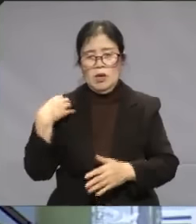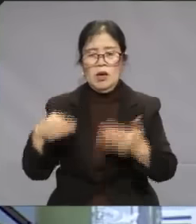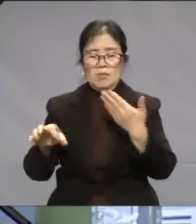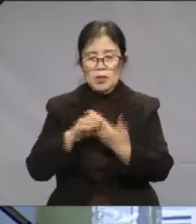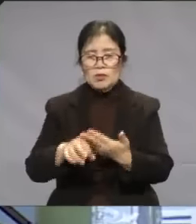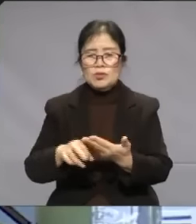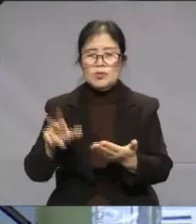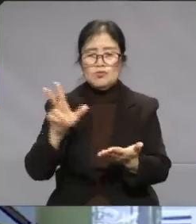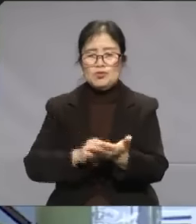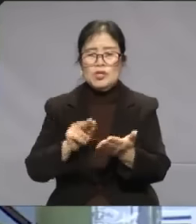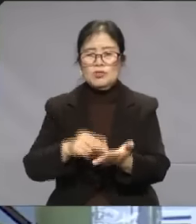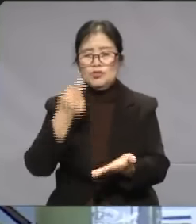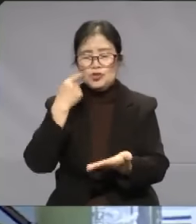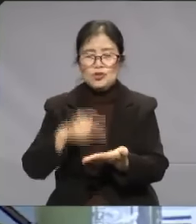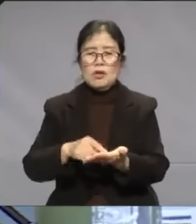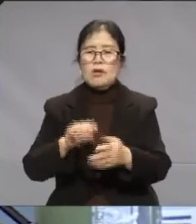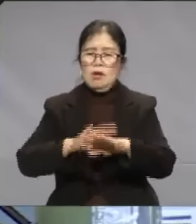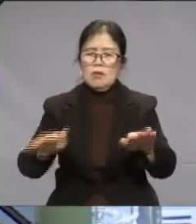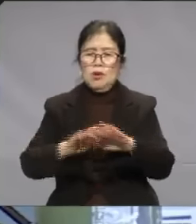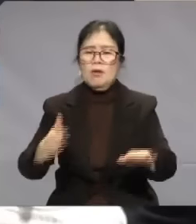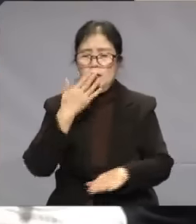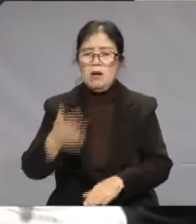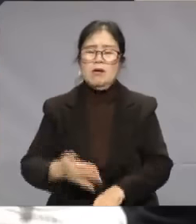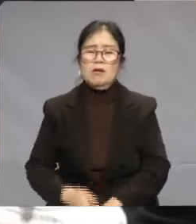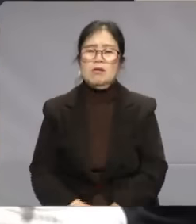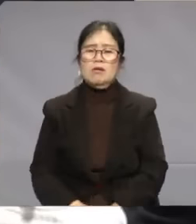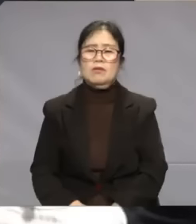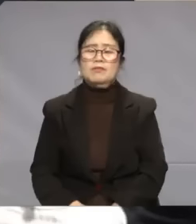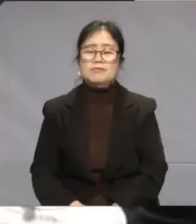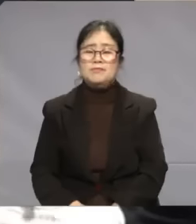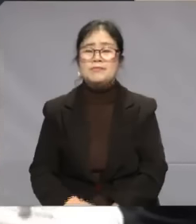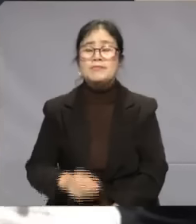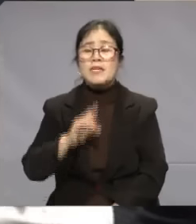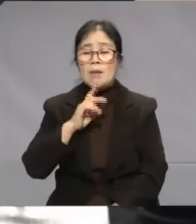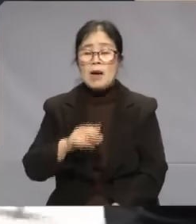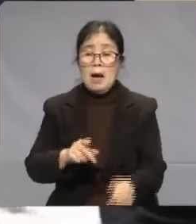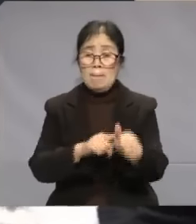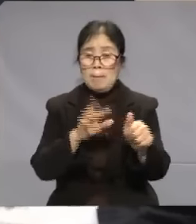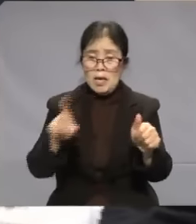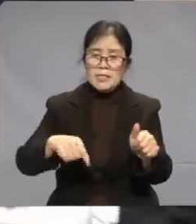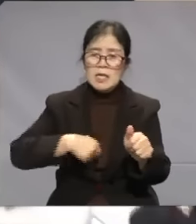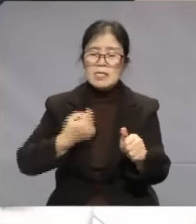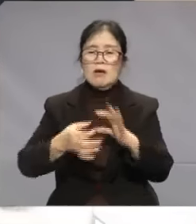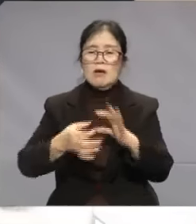지금 당장 문제는 쉽게 다 해결할 수 있는 겁니다. 다만 박 작가는 최근 자신과 관련한 부당이득